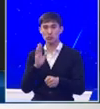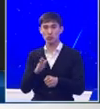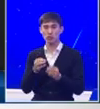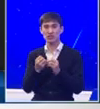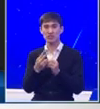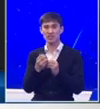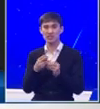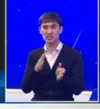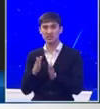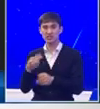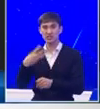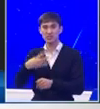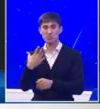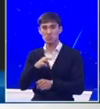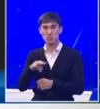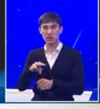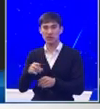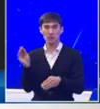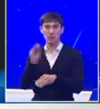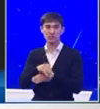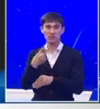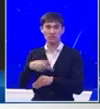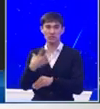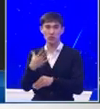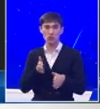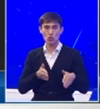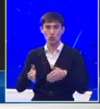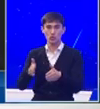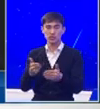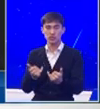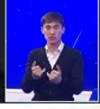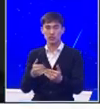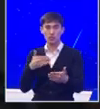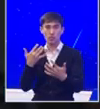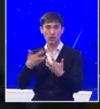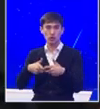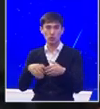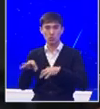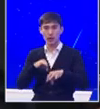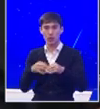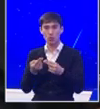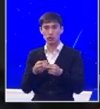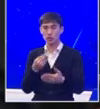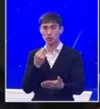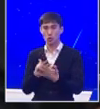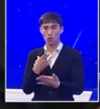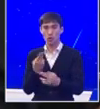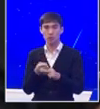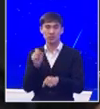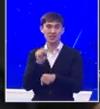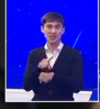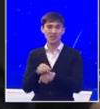составляет 35 метров. Добавится 25 улиц. По расчетам предварительной экспертизы, проект получился очень дорогой. Потому